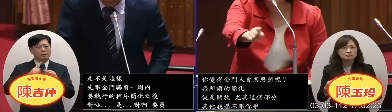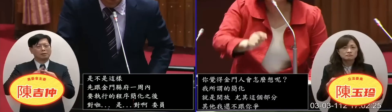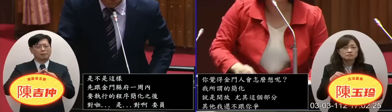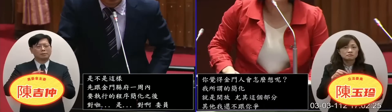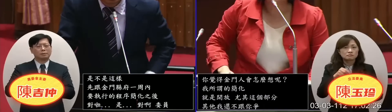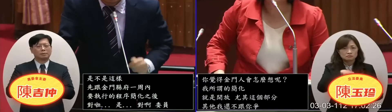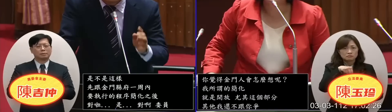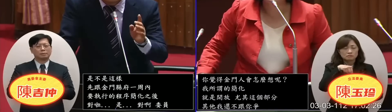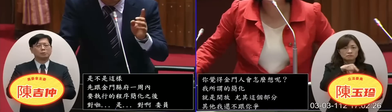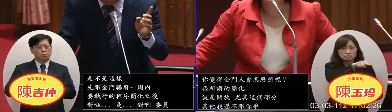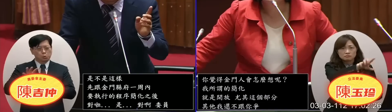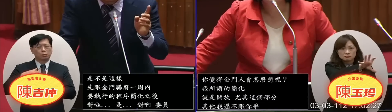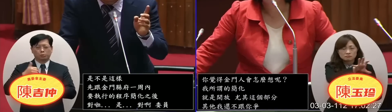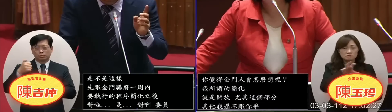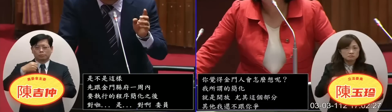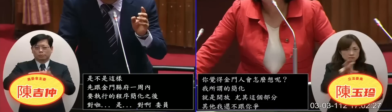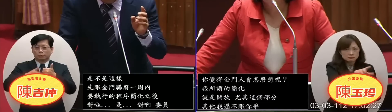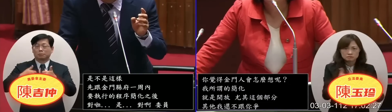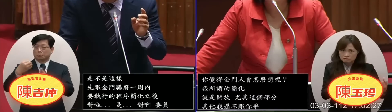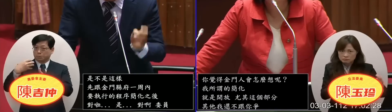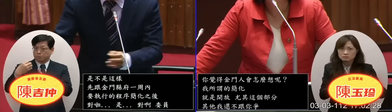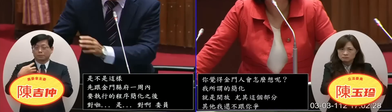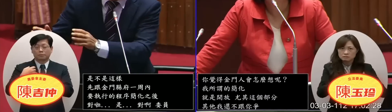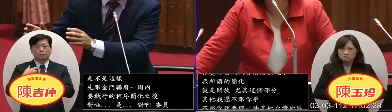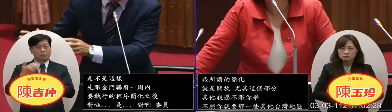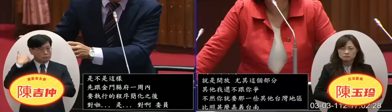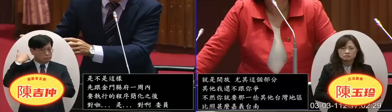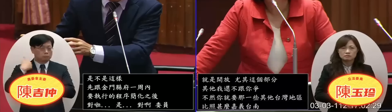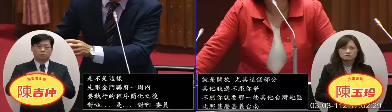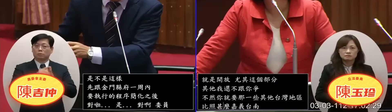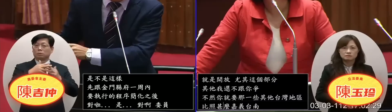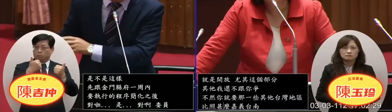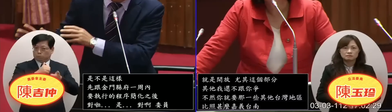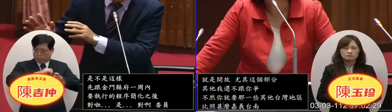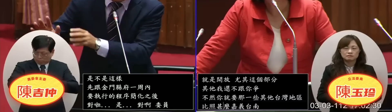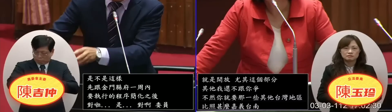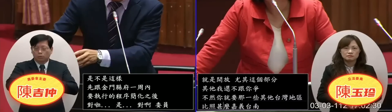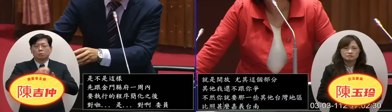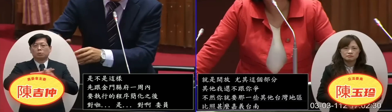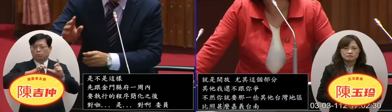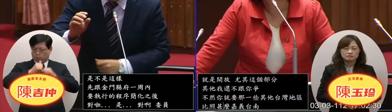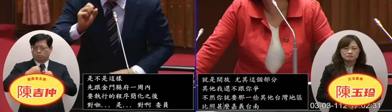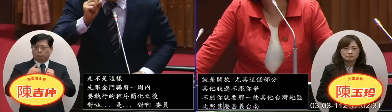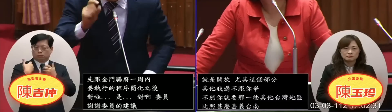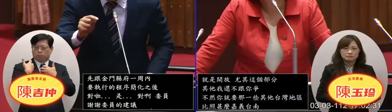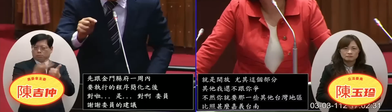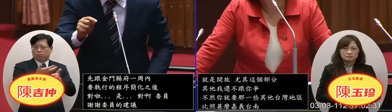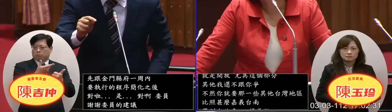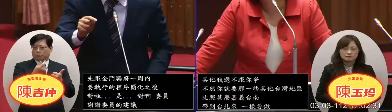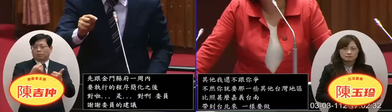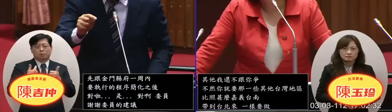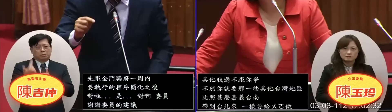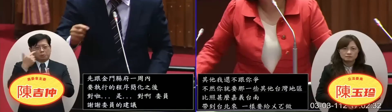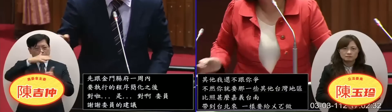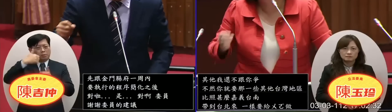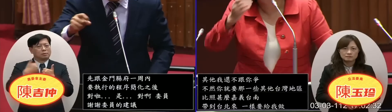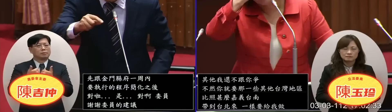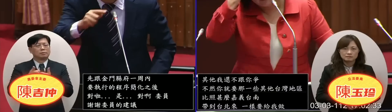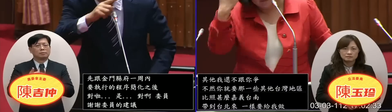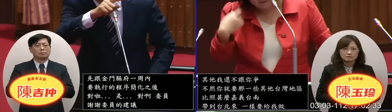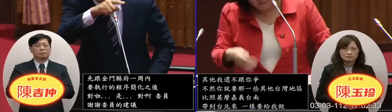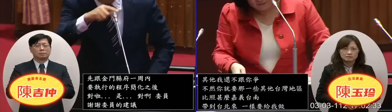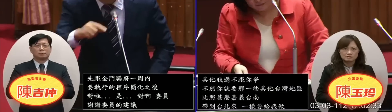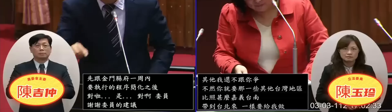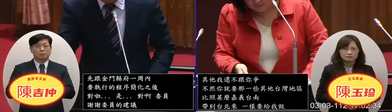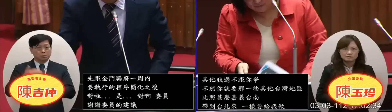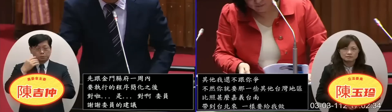台北来一样给我做一样的动作。 我当谢谢委员的建议，所以我们因为当初是专家会议决议，我们还是回去专家会议，那会尽快召开。但